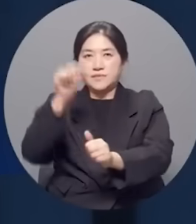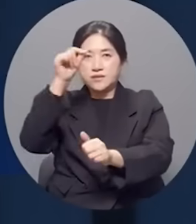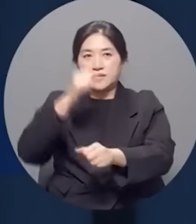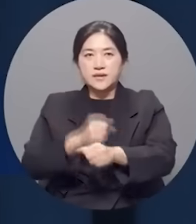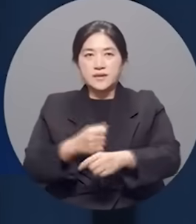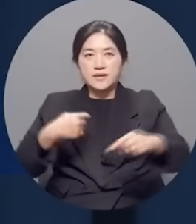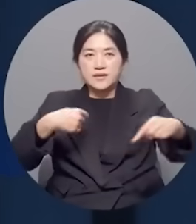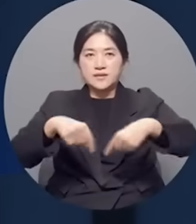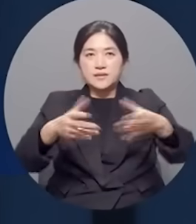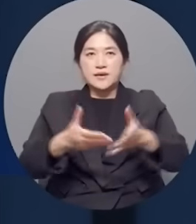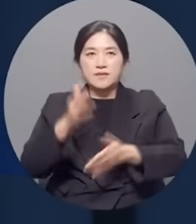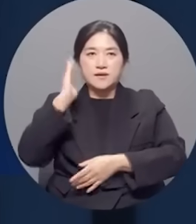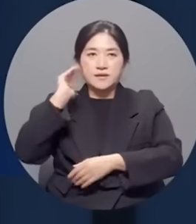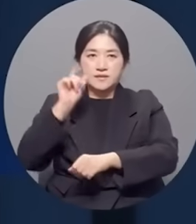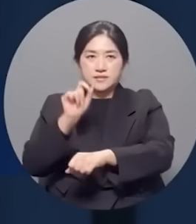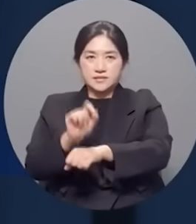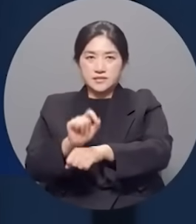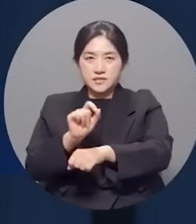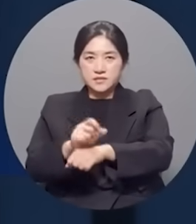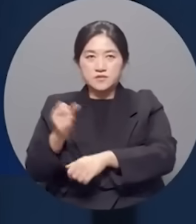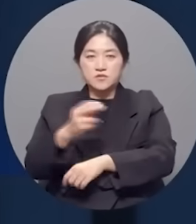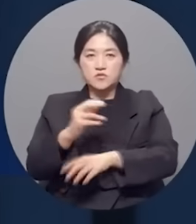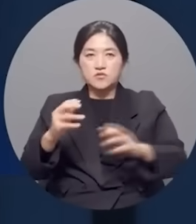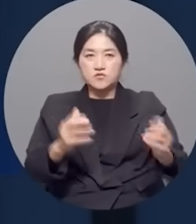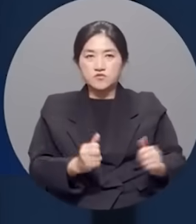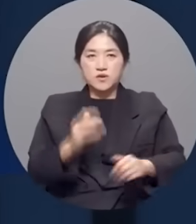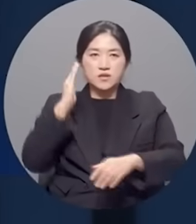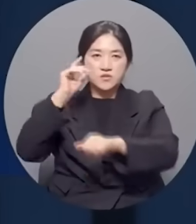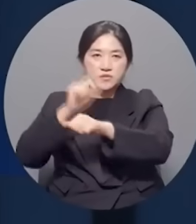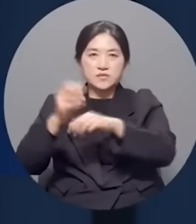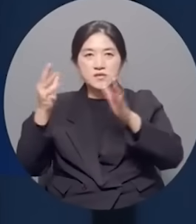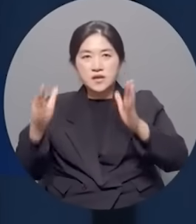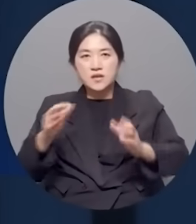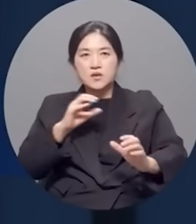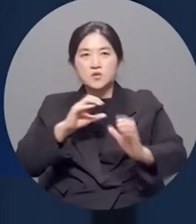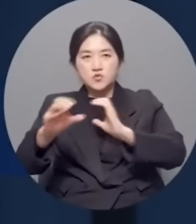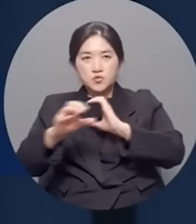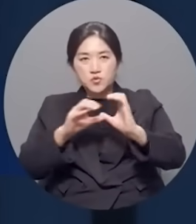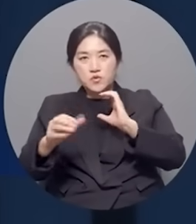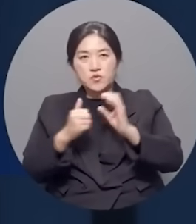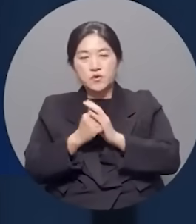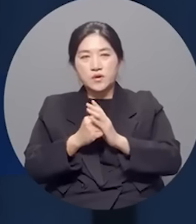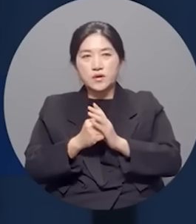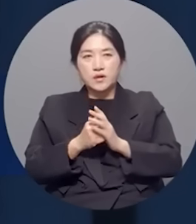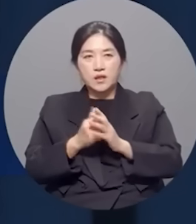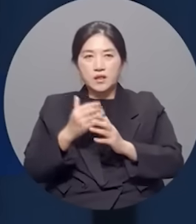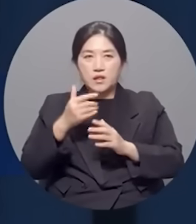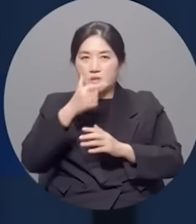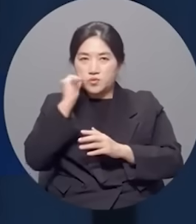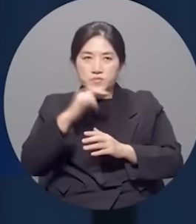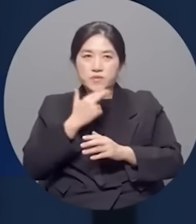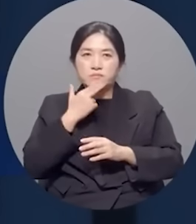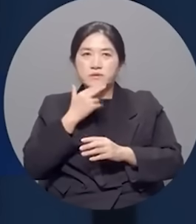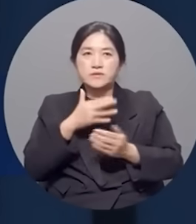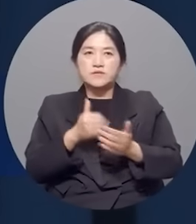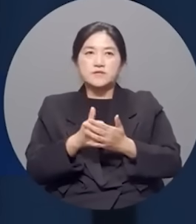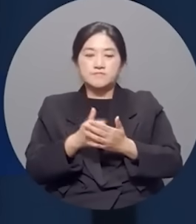당과 대통령실 그리고 국회와 대통령실 간의 소통에 소홀함이